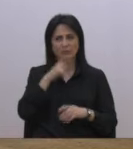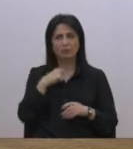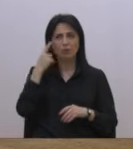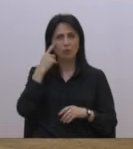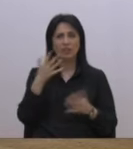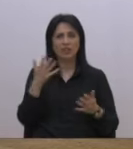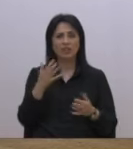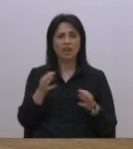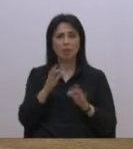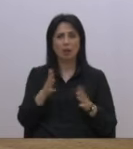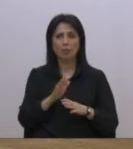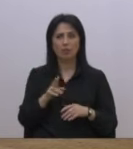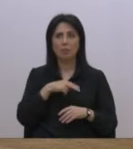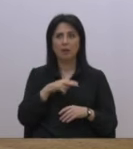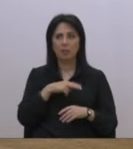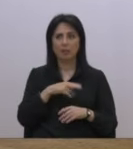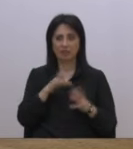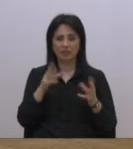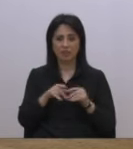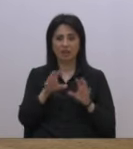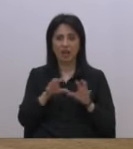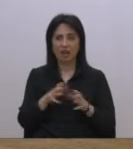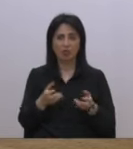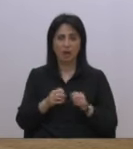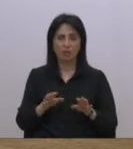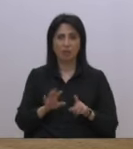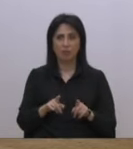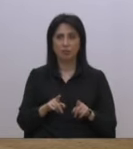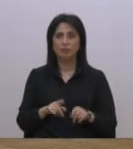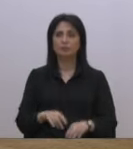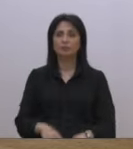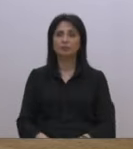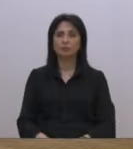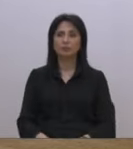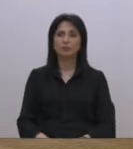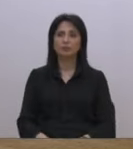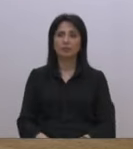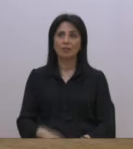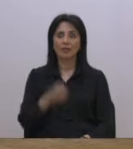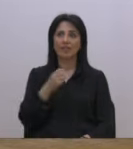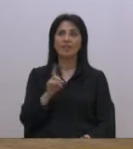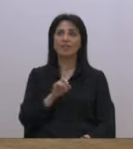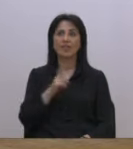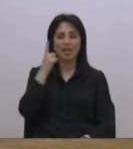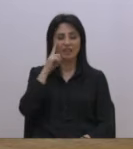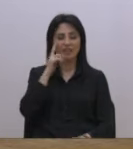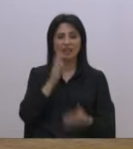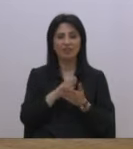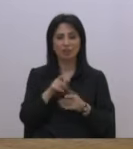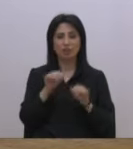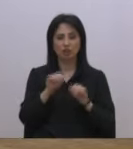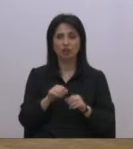მგონი დიდი არაფერი არ მოხდებოდა, რომ პარლამენტს საერთოდ ეს კანონები არ მიიღო. ამა კიდე რა ინიციატივები არის, რაც